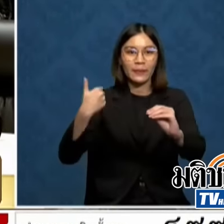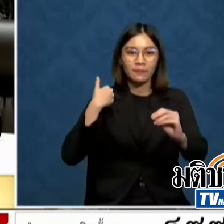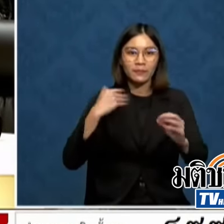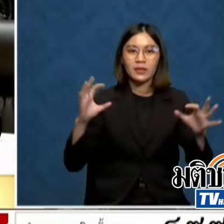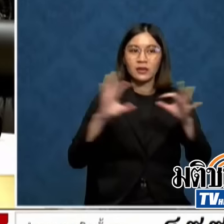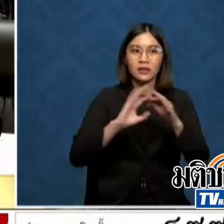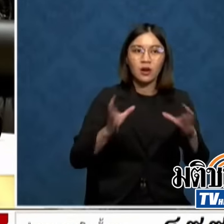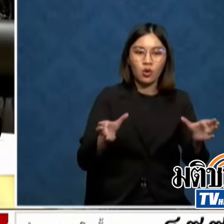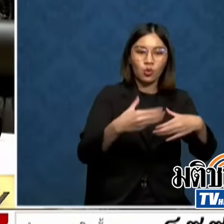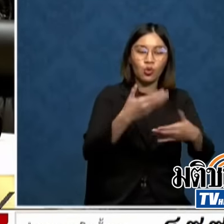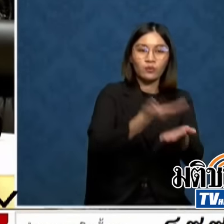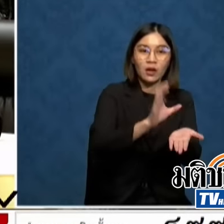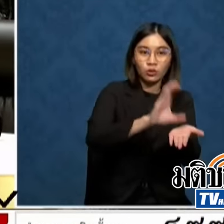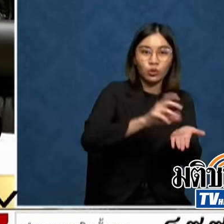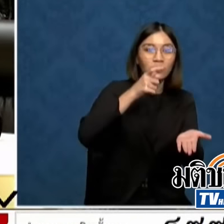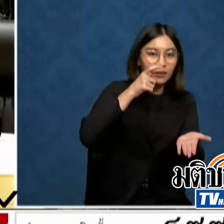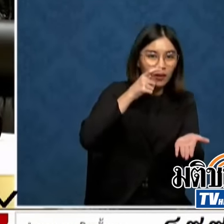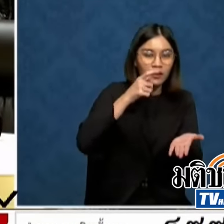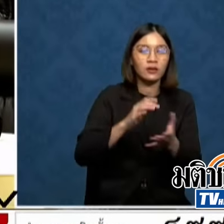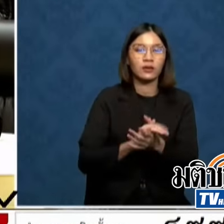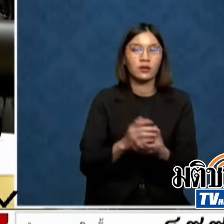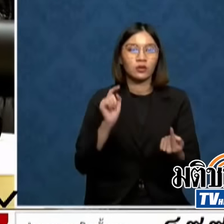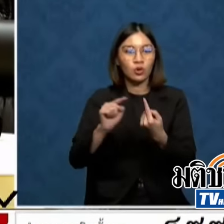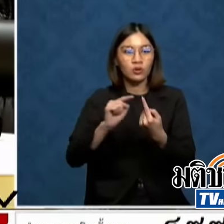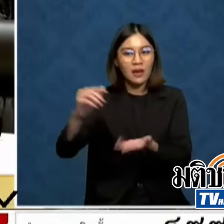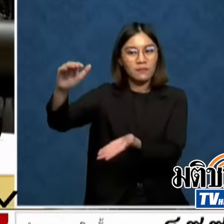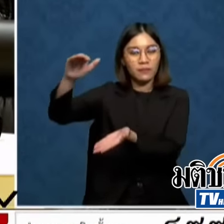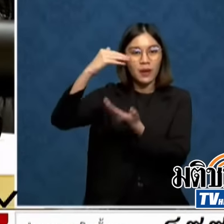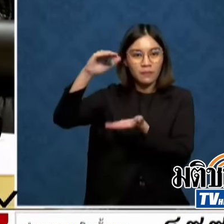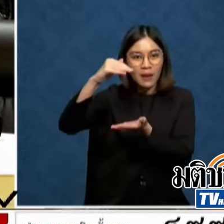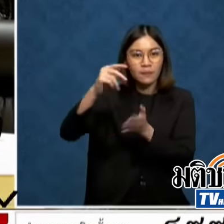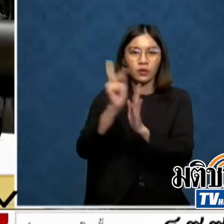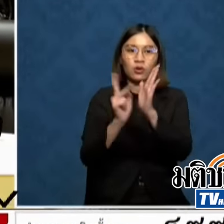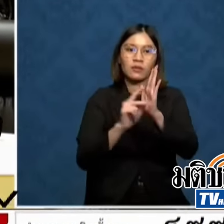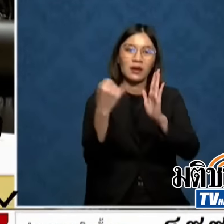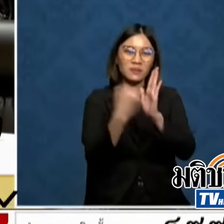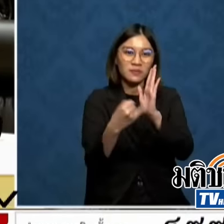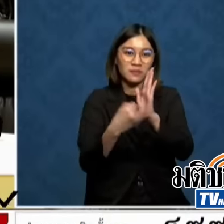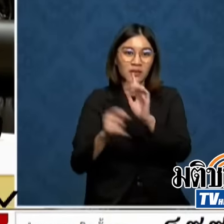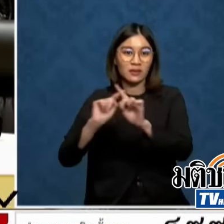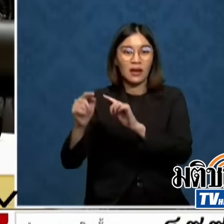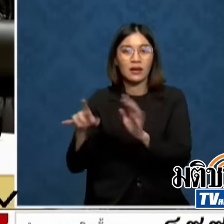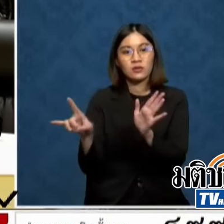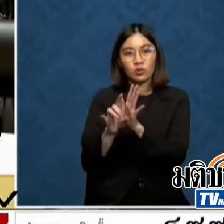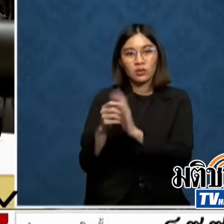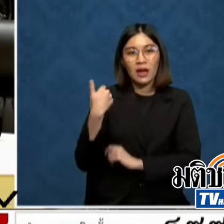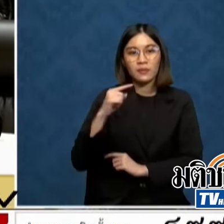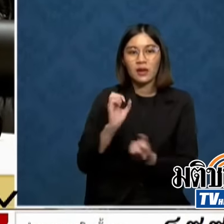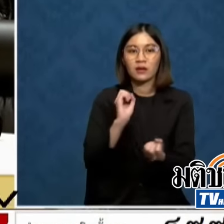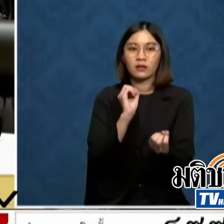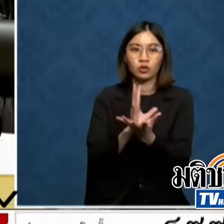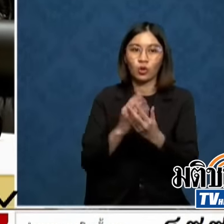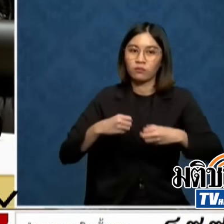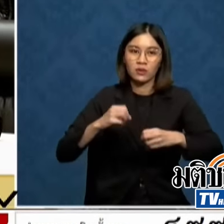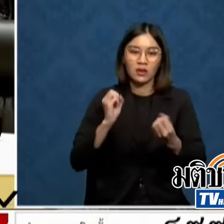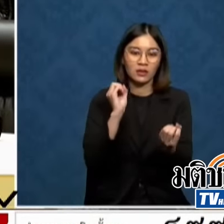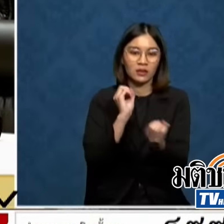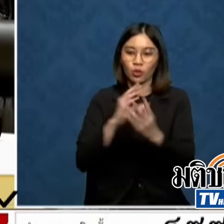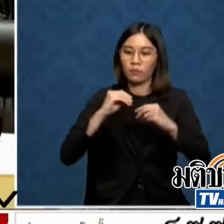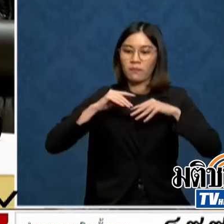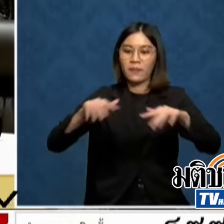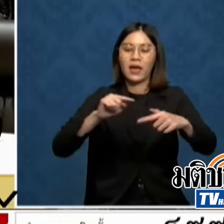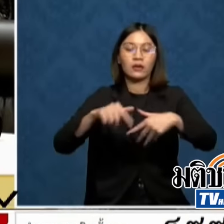เรื่องของกลุ่มทุนใหญ่บ้างละเรื่องของการนำเข้าผิดกฎหมายบ้างละ แล้วสุดท้ายมันเป็นผลกระทบเป็นวงกว้างกับพี่น้องประ